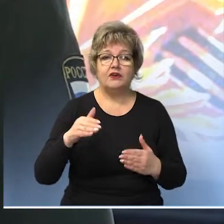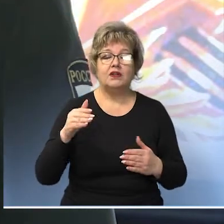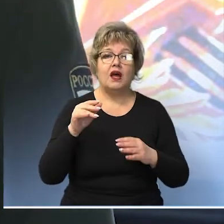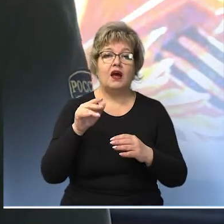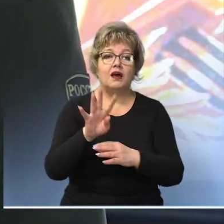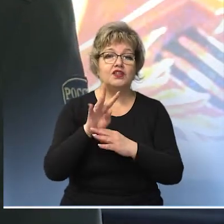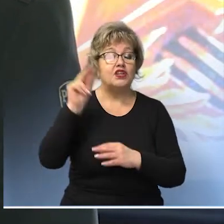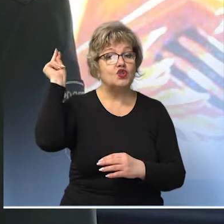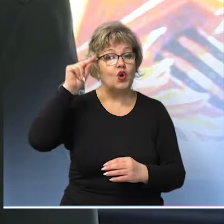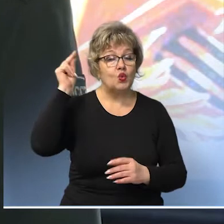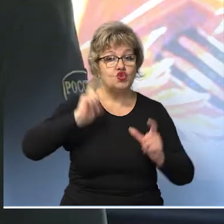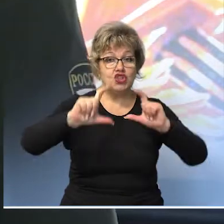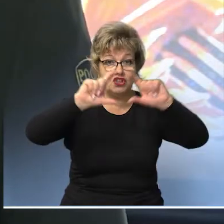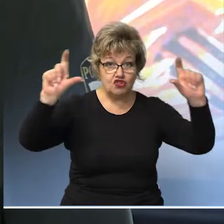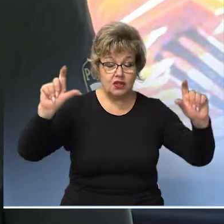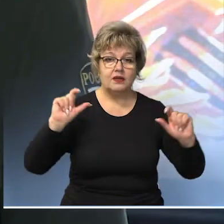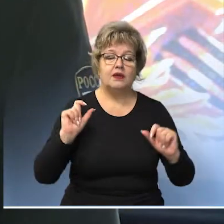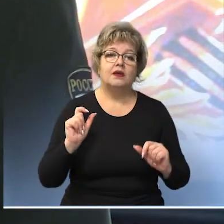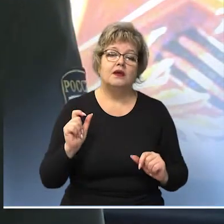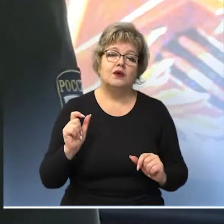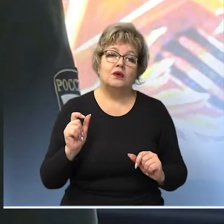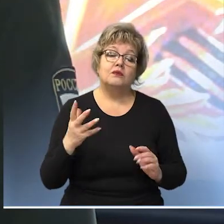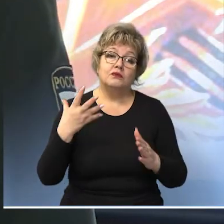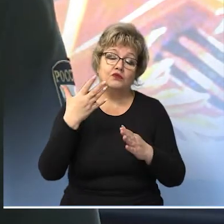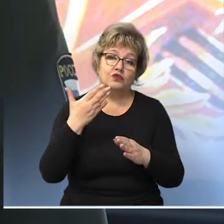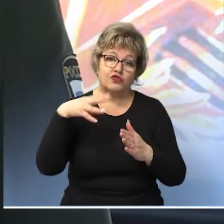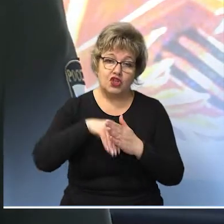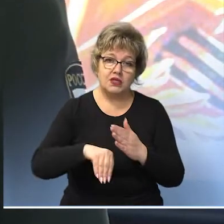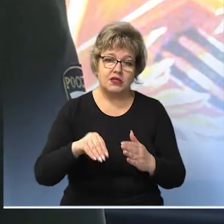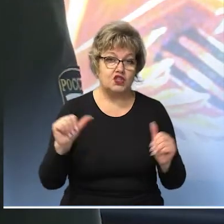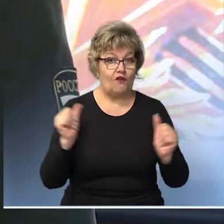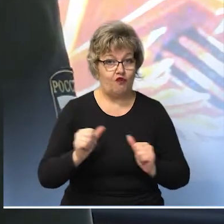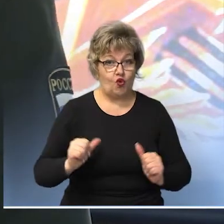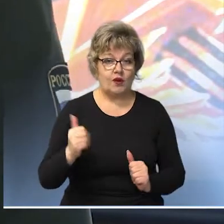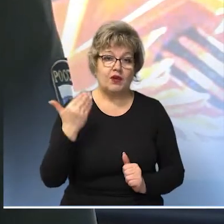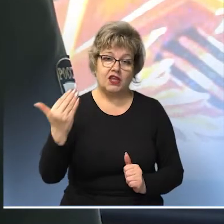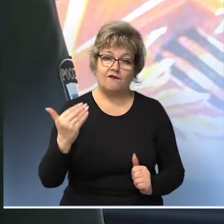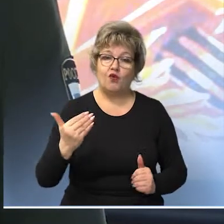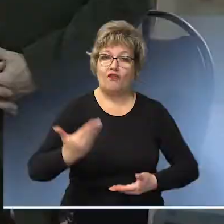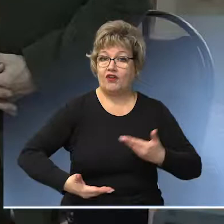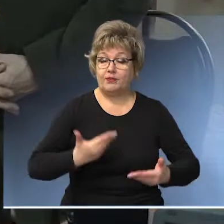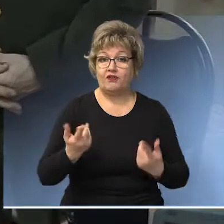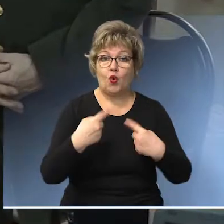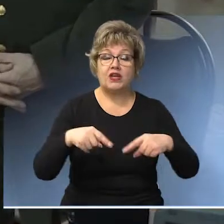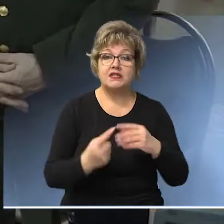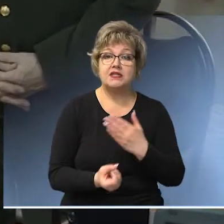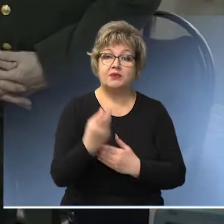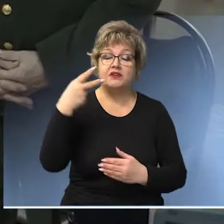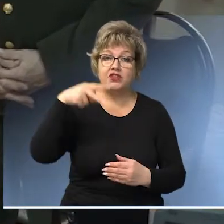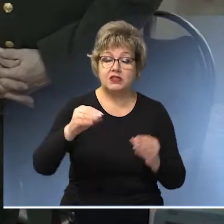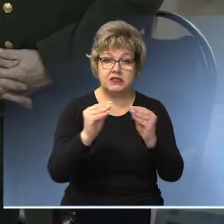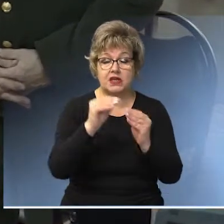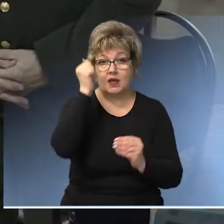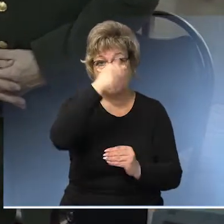заканчивал Тбилисское артиллерийское училище. Вот. Честно скажу, мне нравилась его форма, его выправка. Организация появилась